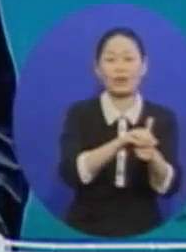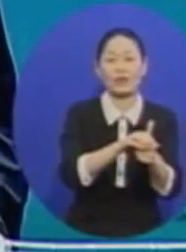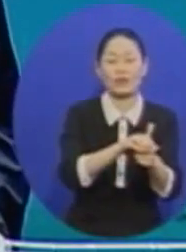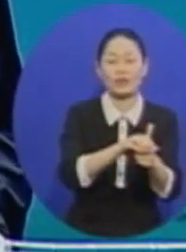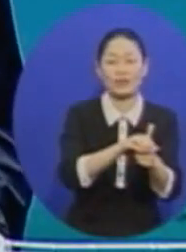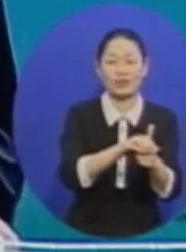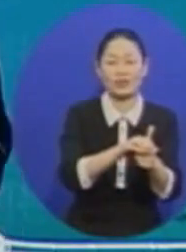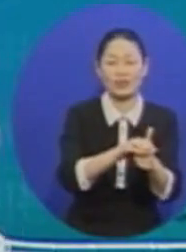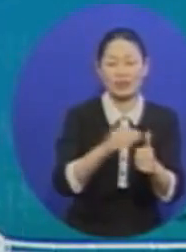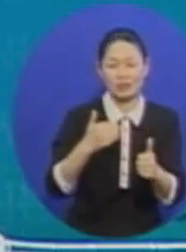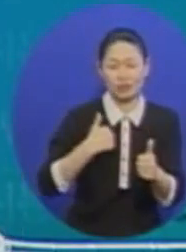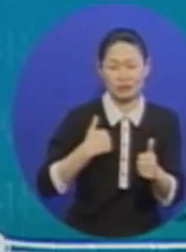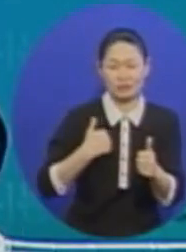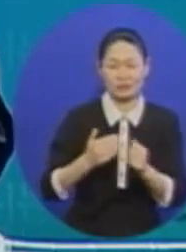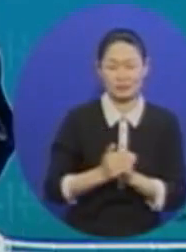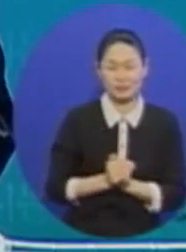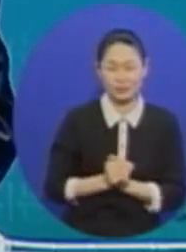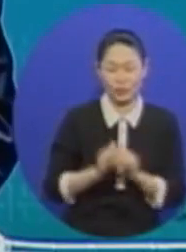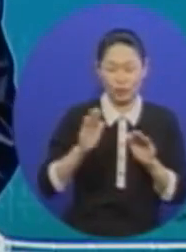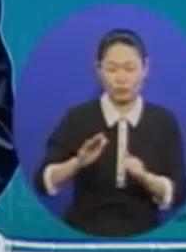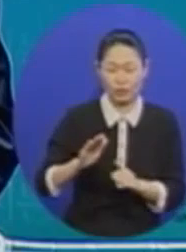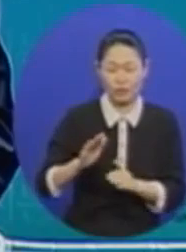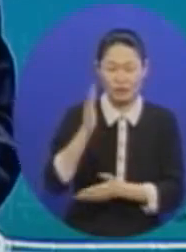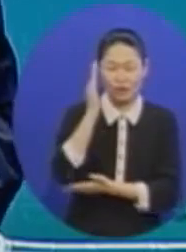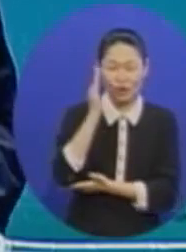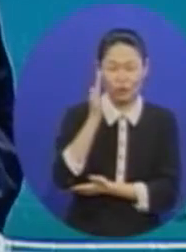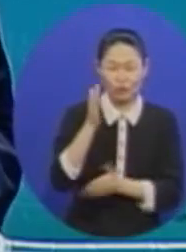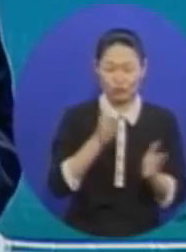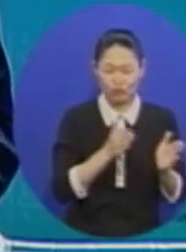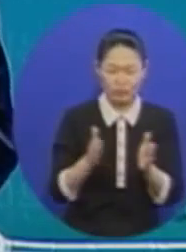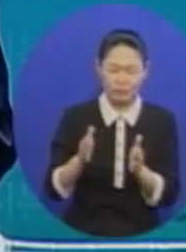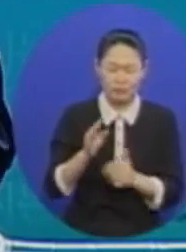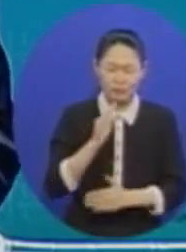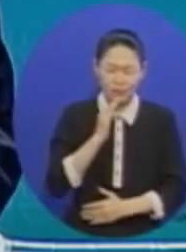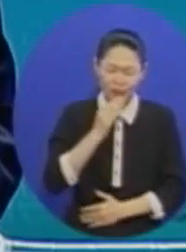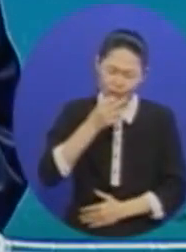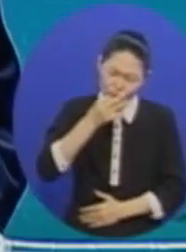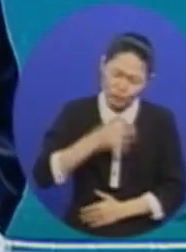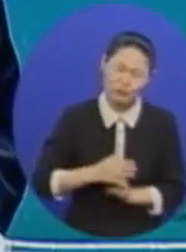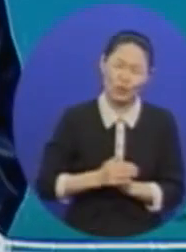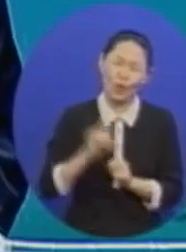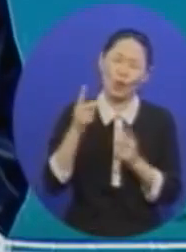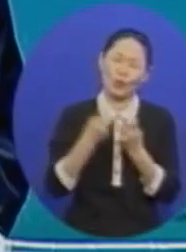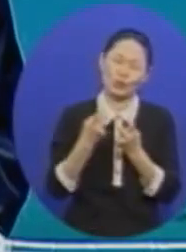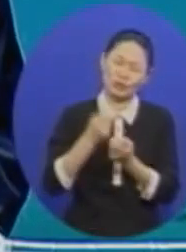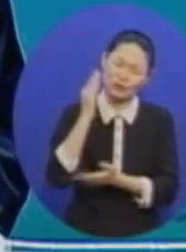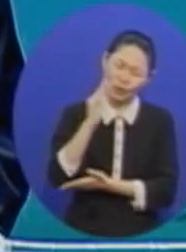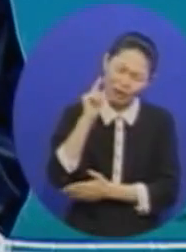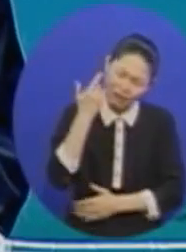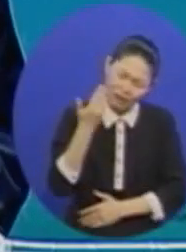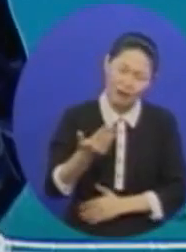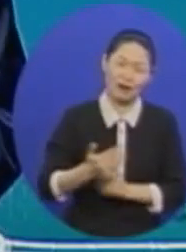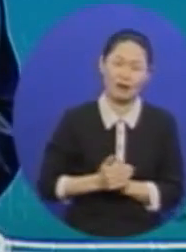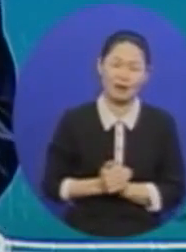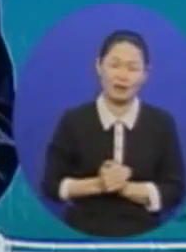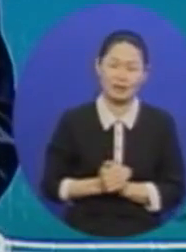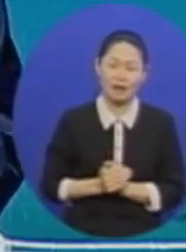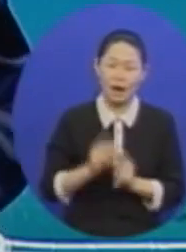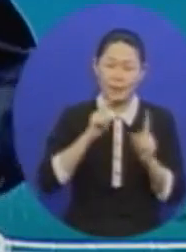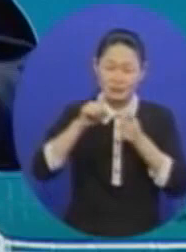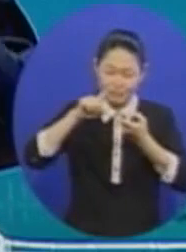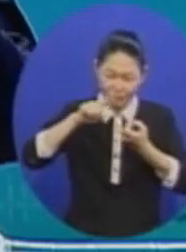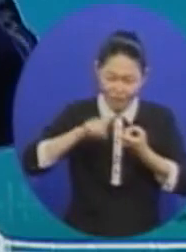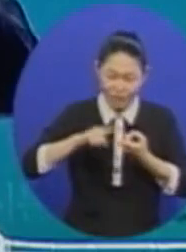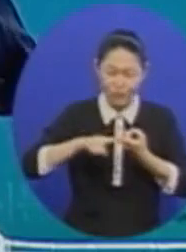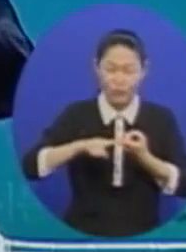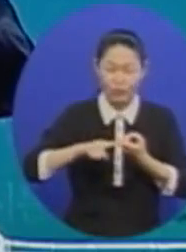저는 이번주에 설교 준비하면서 혼났어요 어떻게 이걸 설교를 해야 될지 자 말씀 그대로